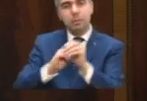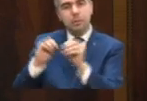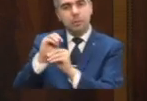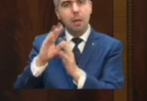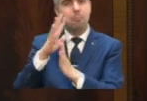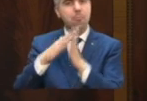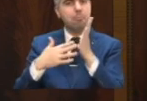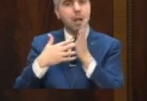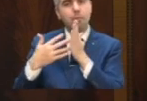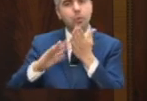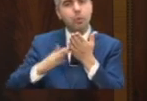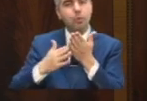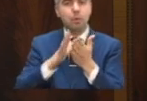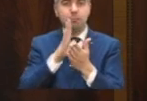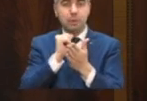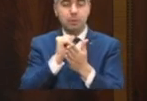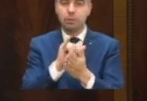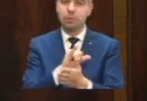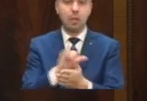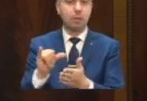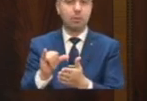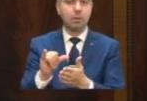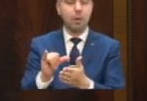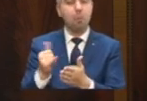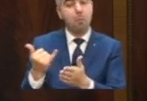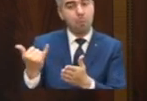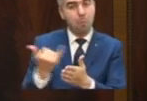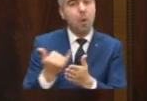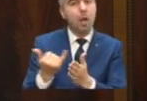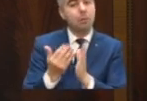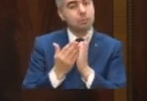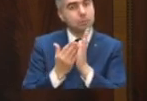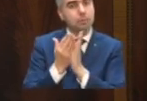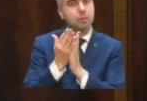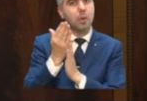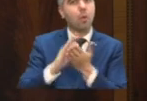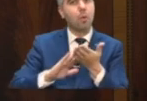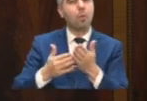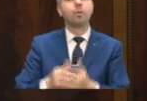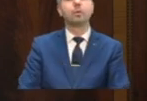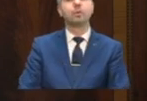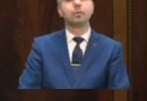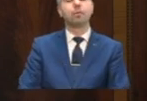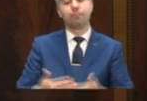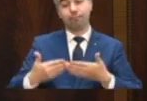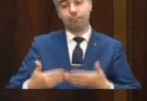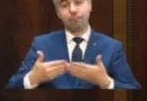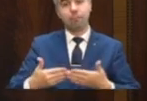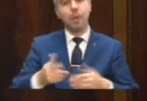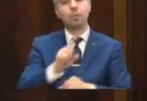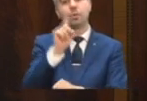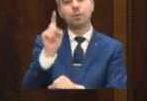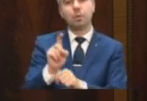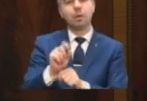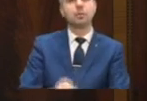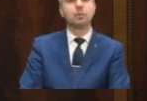وتنفيذها، وتوفير كل مقومات الإقلاع الصناعي المنشور. وهنا أتساءل، كيف